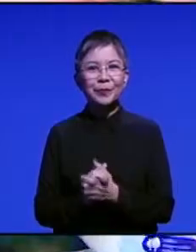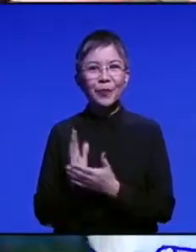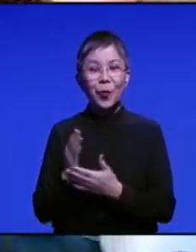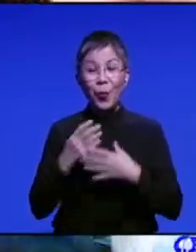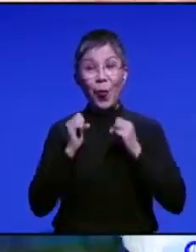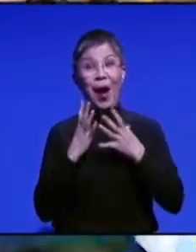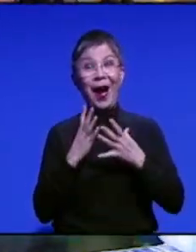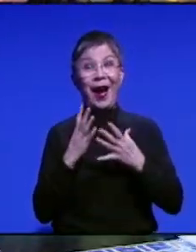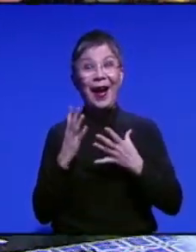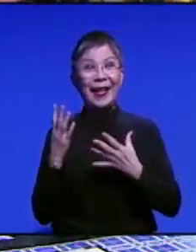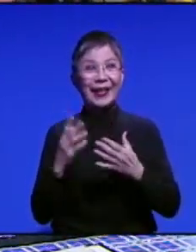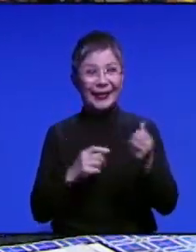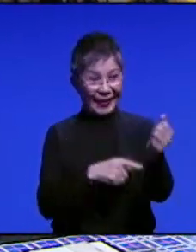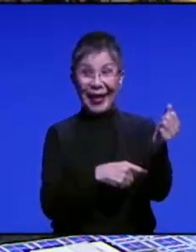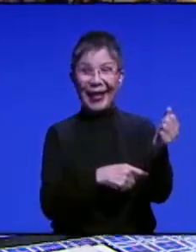Wow,